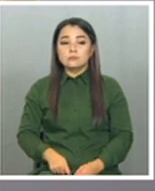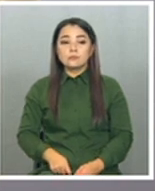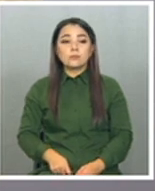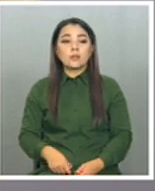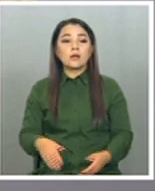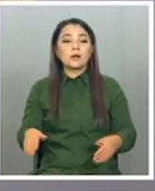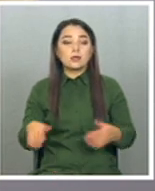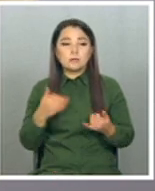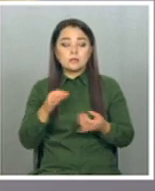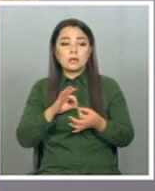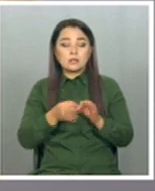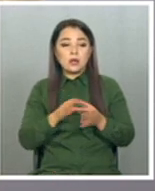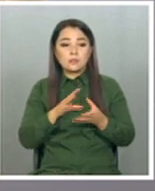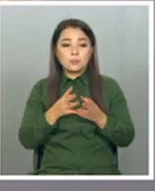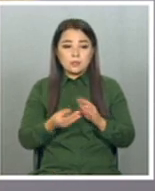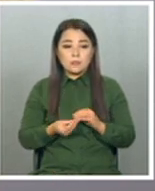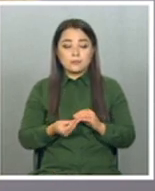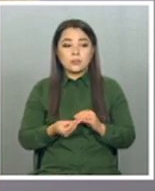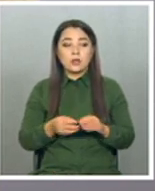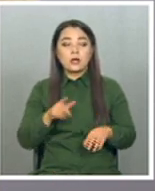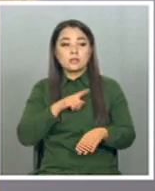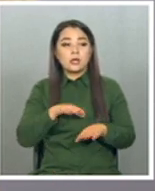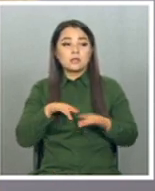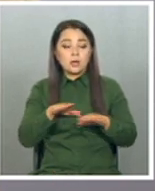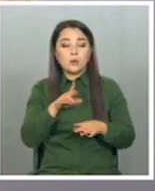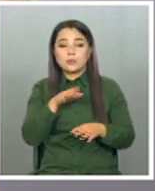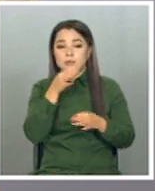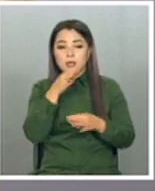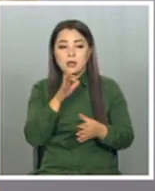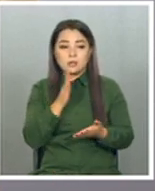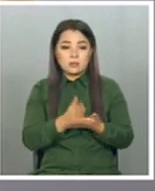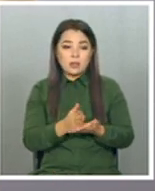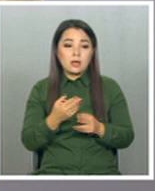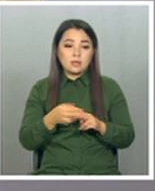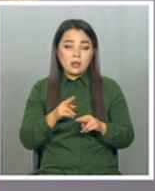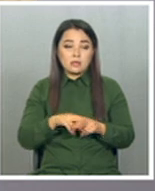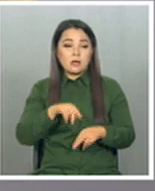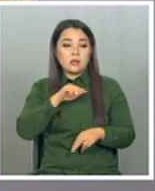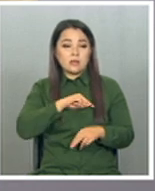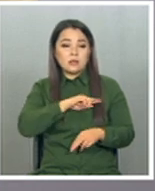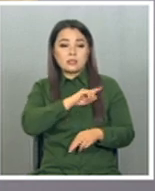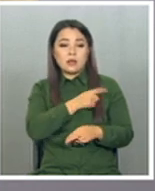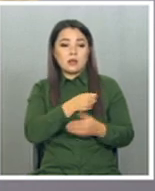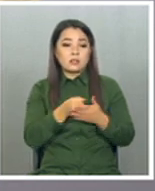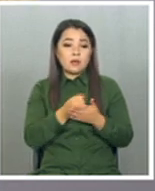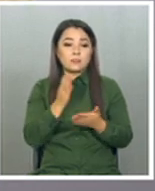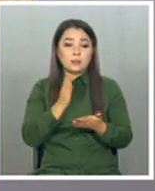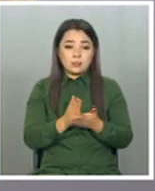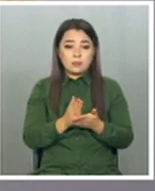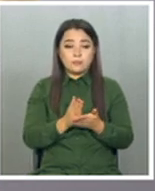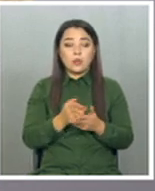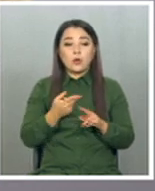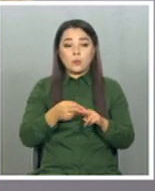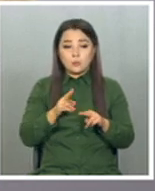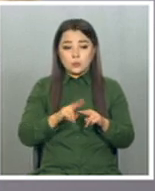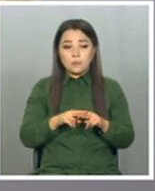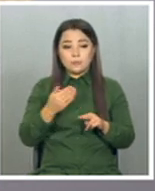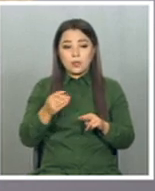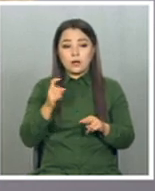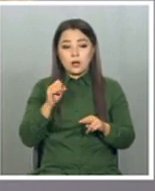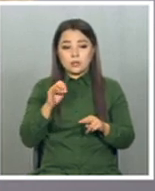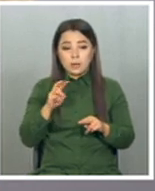Қайырылып қайыр қылуға қылығың жоқ ұнаған. Қайратым қанша қайтса да, мұныңа